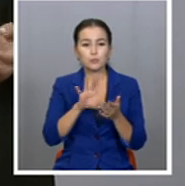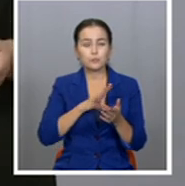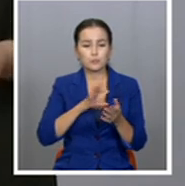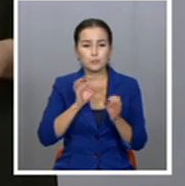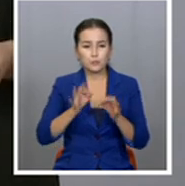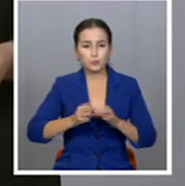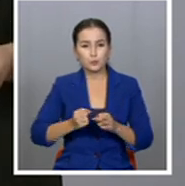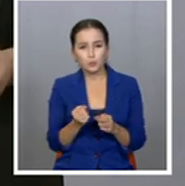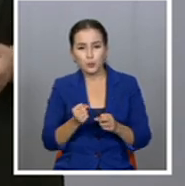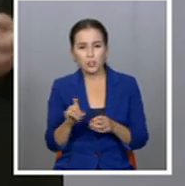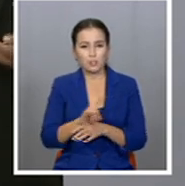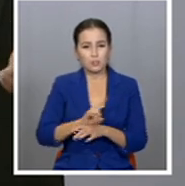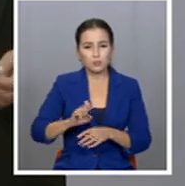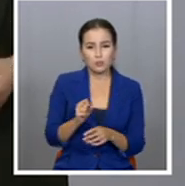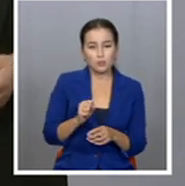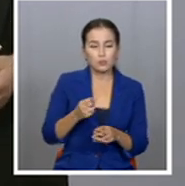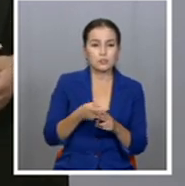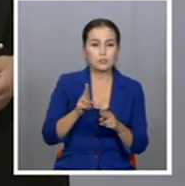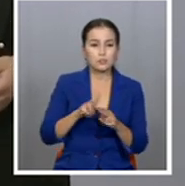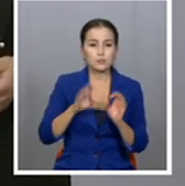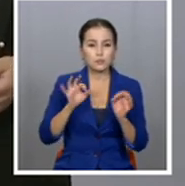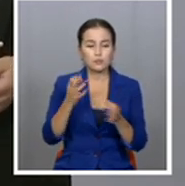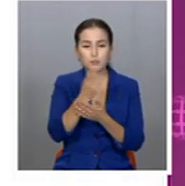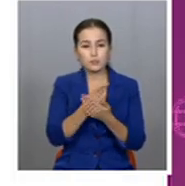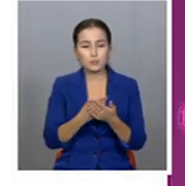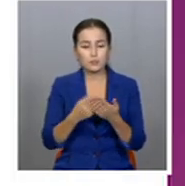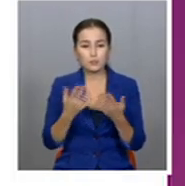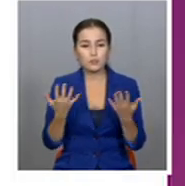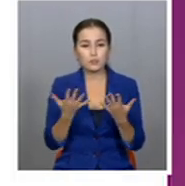жанама дос бейнесін анықтаңыздар.